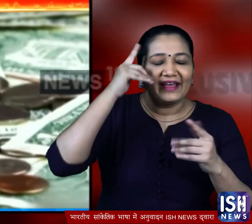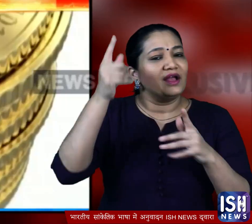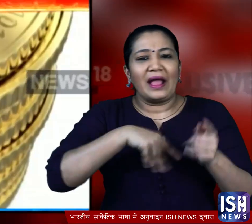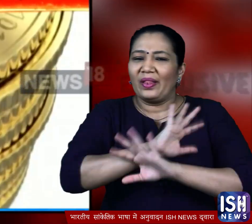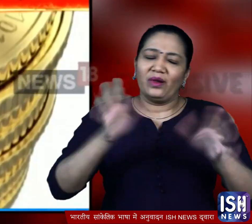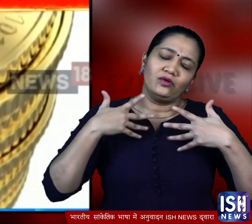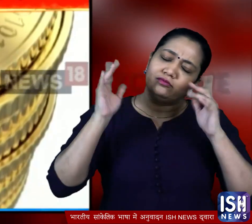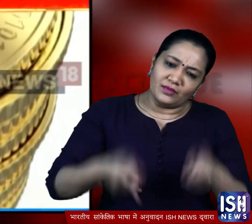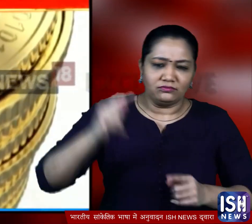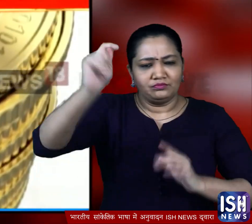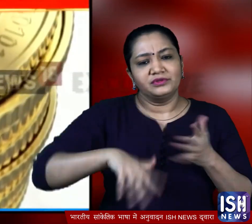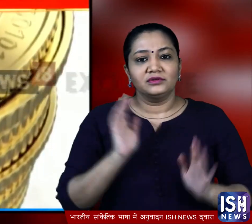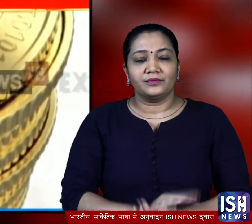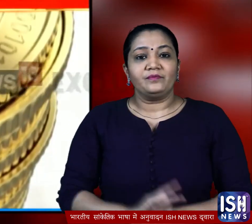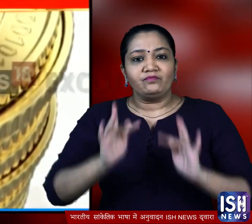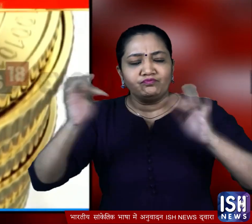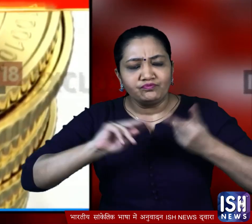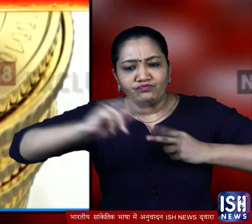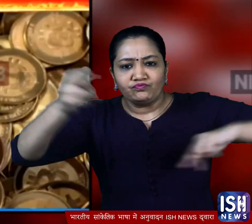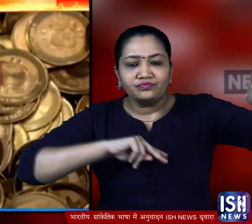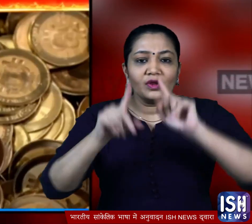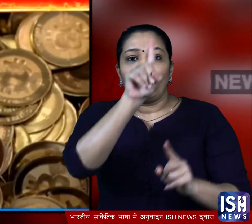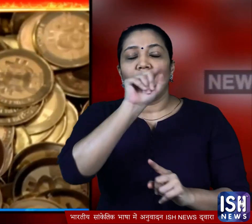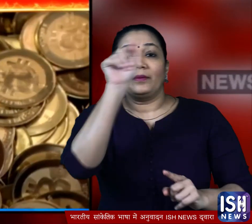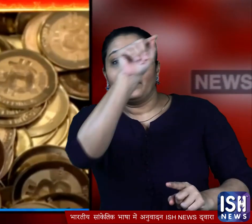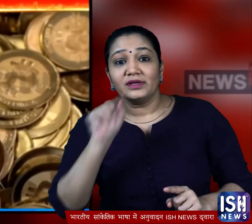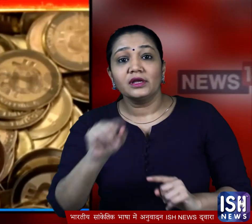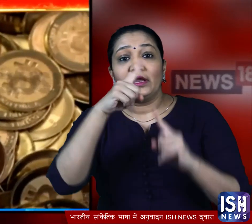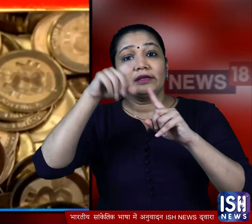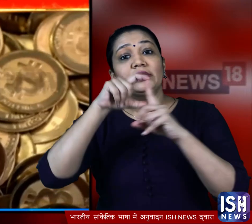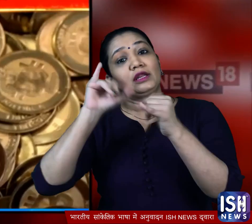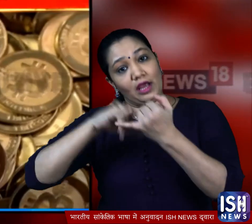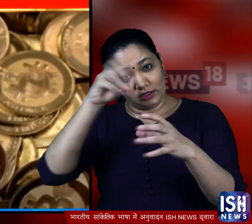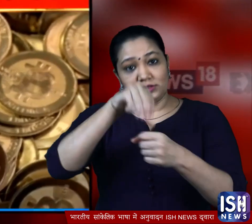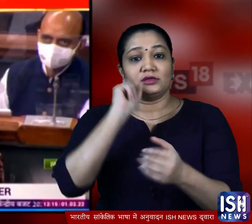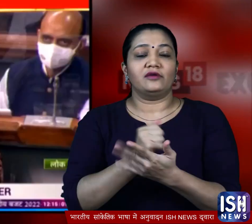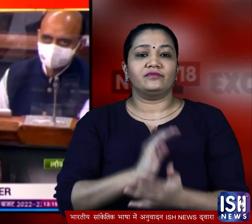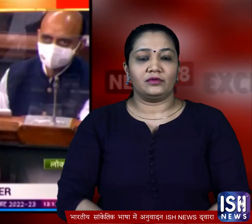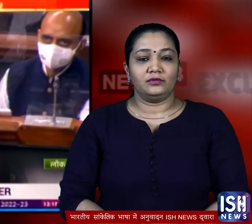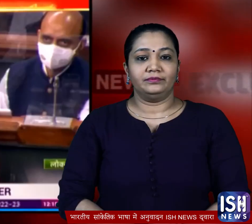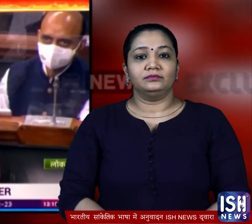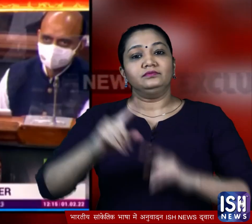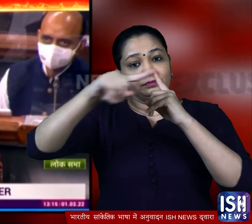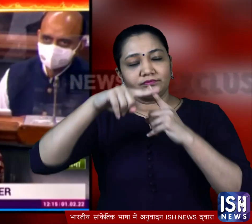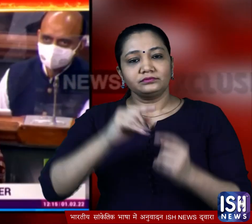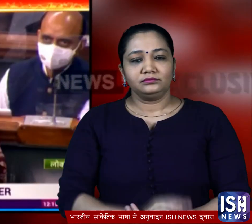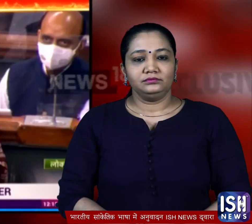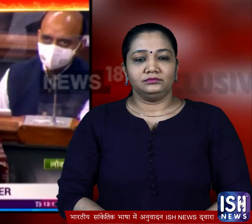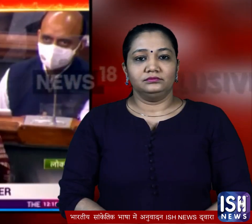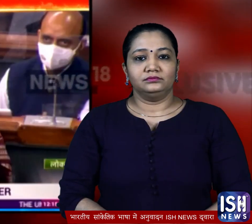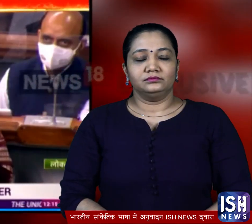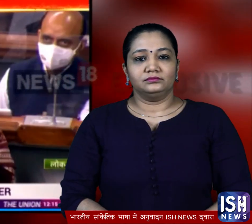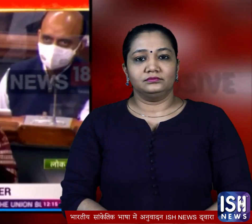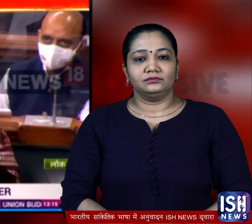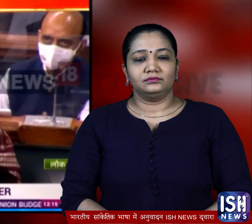में नहीं दिख रही। उसने क्रिप्टो करेंसी से जुड़े ट्रांजैक्शन पर 1% TDS लगाने का भी ऐलान किया। I also propose to